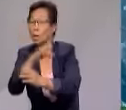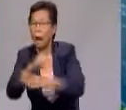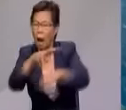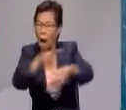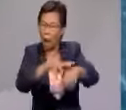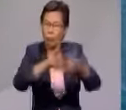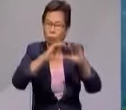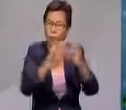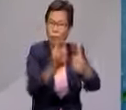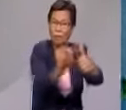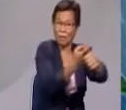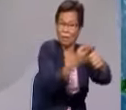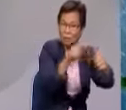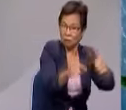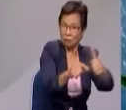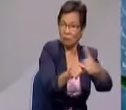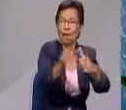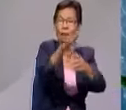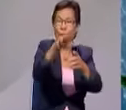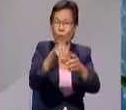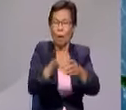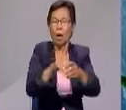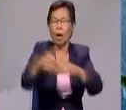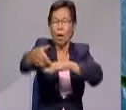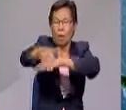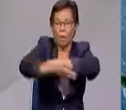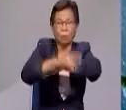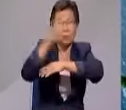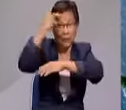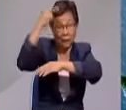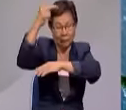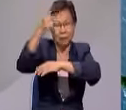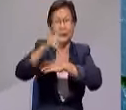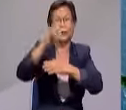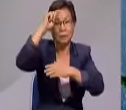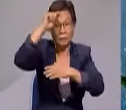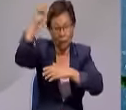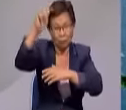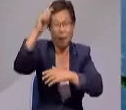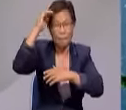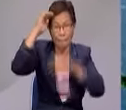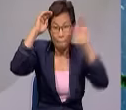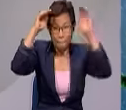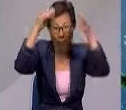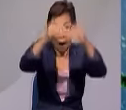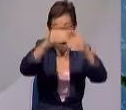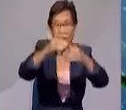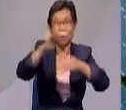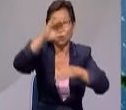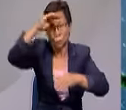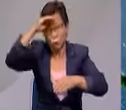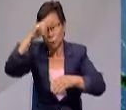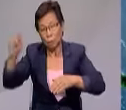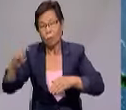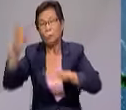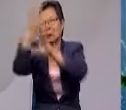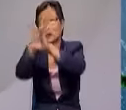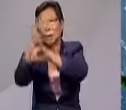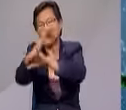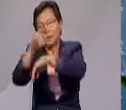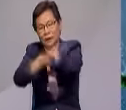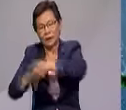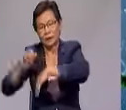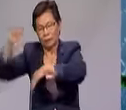amaran kategori pertama juga melibatkan kawasan perairan negeri Kelantan, Terengganu, Pahang, Johor Timur, Sarawak serta di